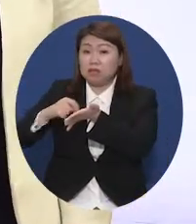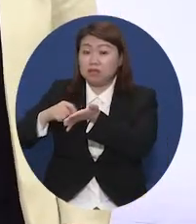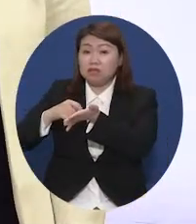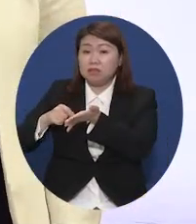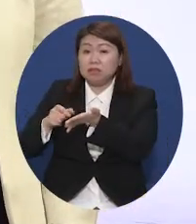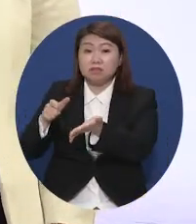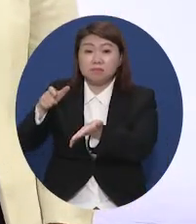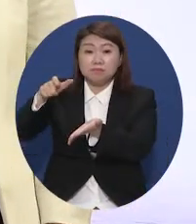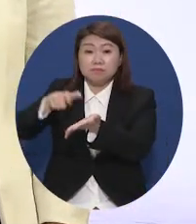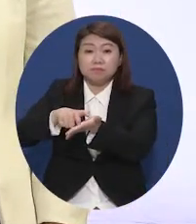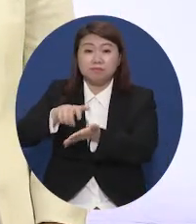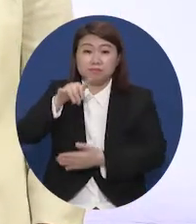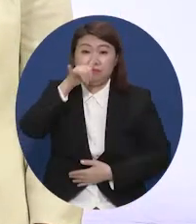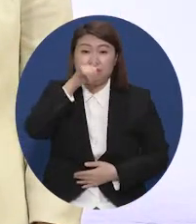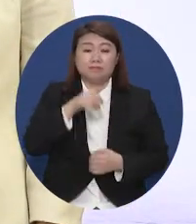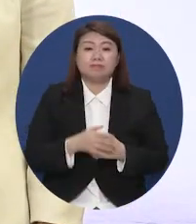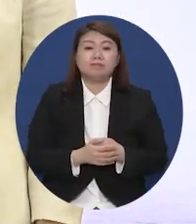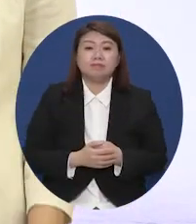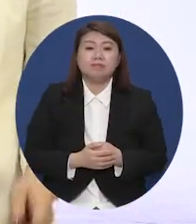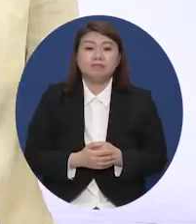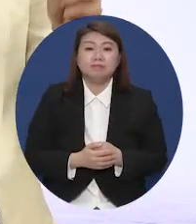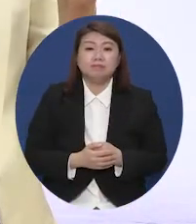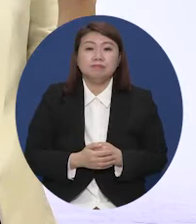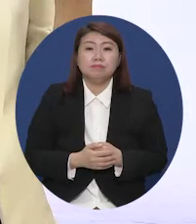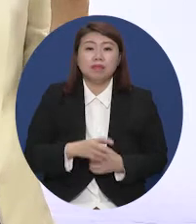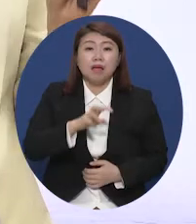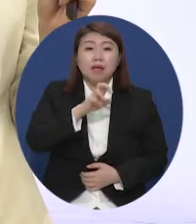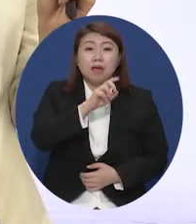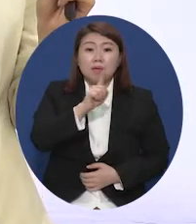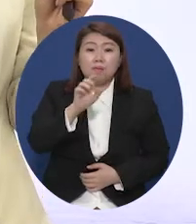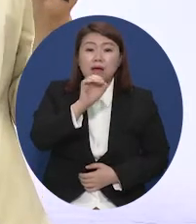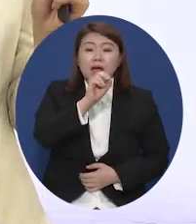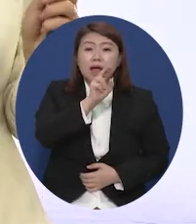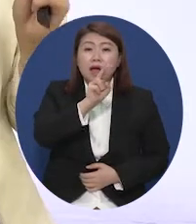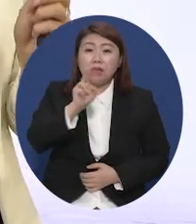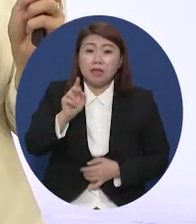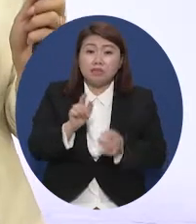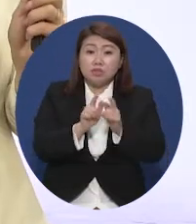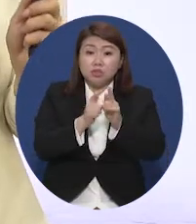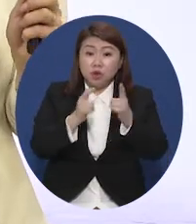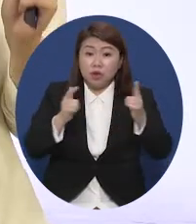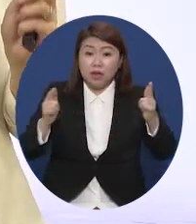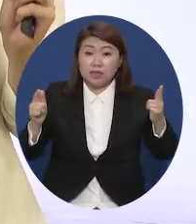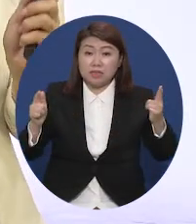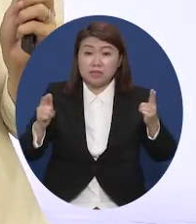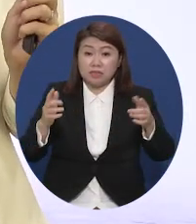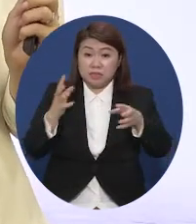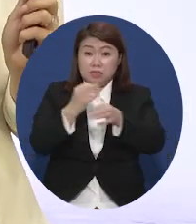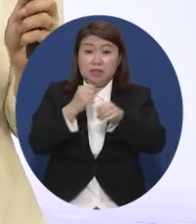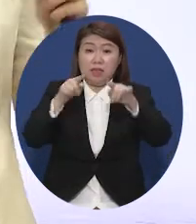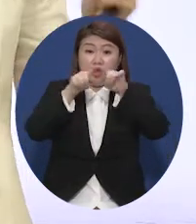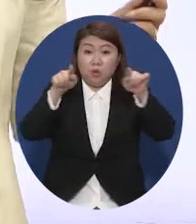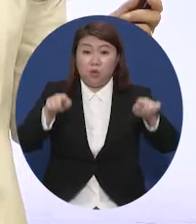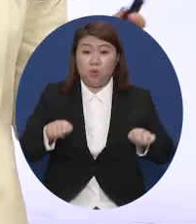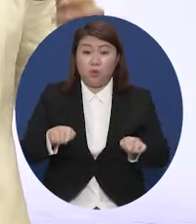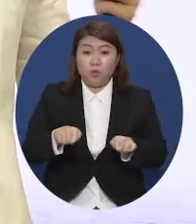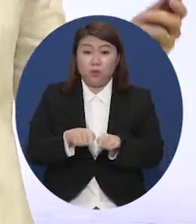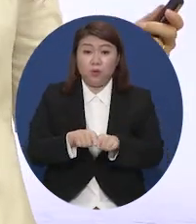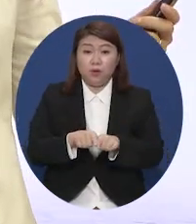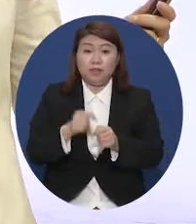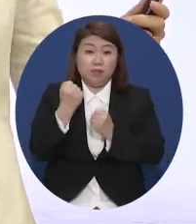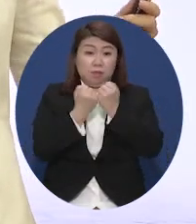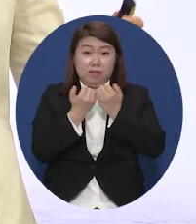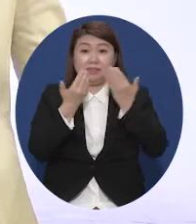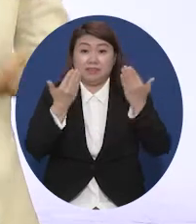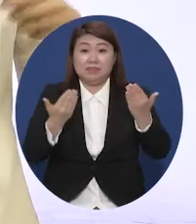이것이 발단이 되었습니다 마야는요 굉장히 다양한 달력을 사용을 했어요 앞서서 봤던